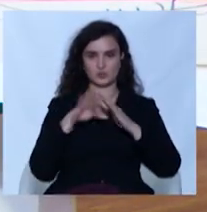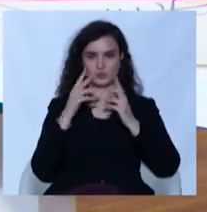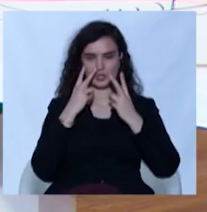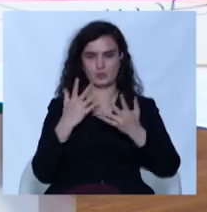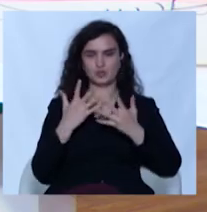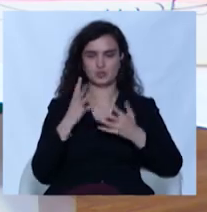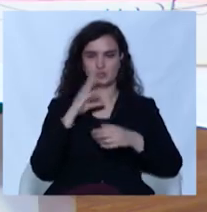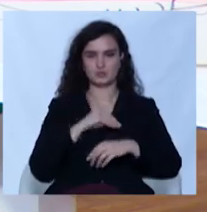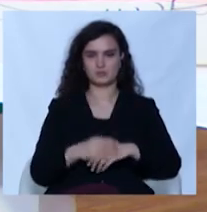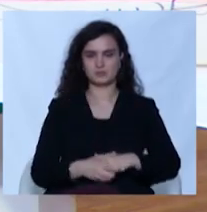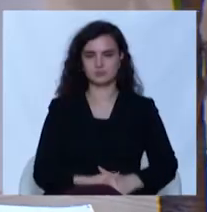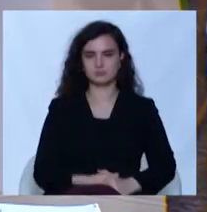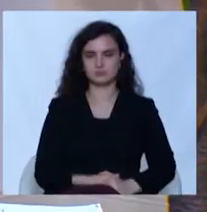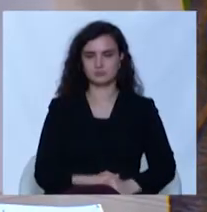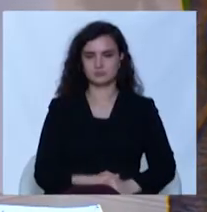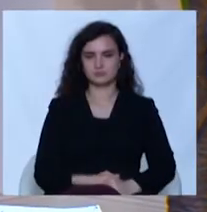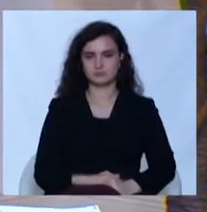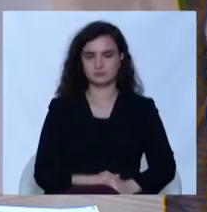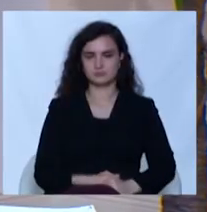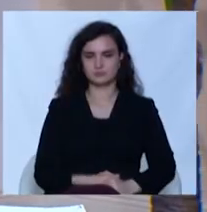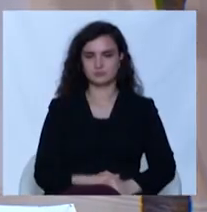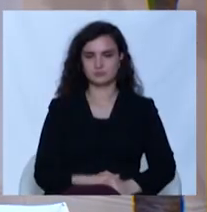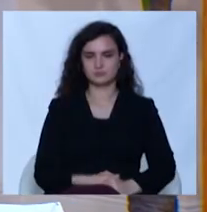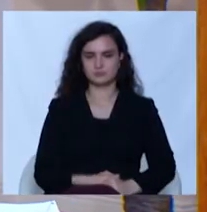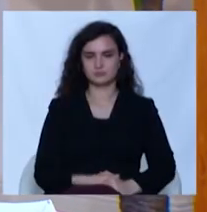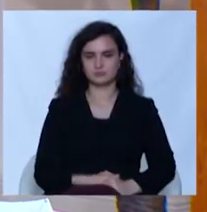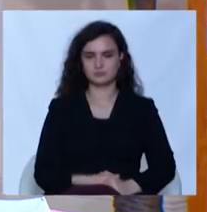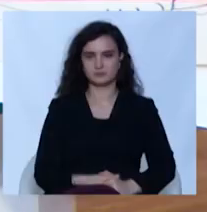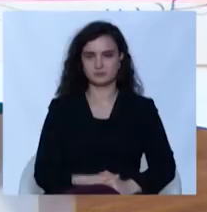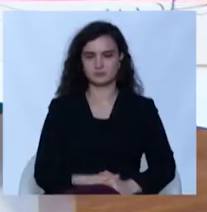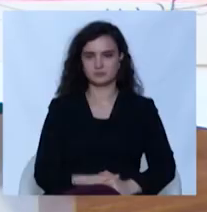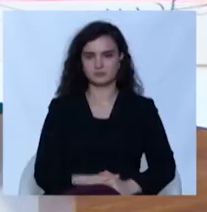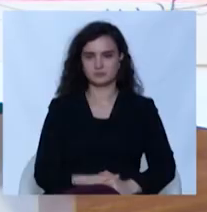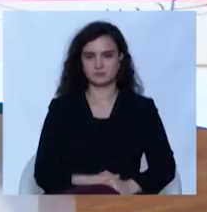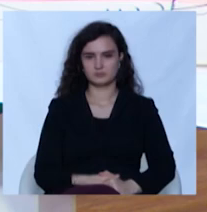გამოჩნდა. ეხლა ერთი წუთი.